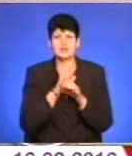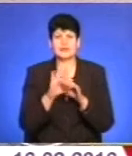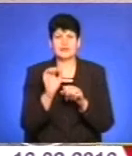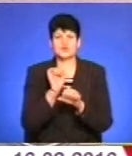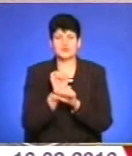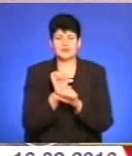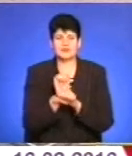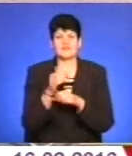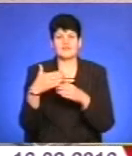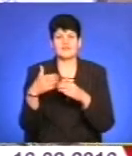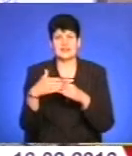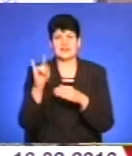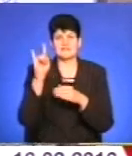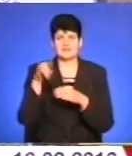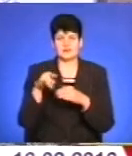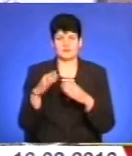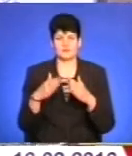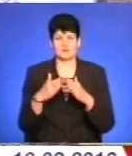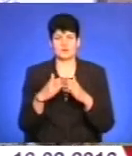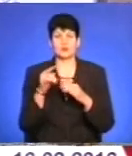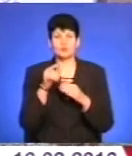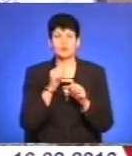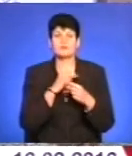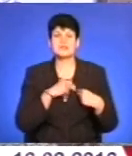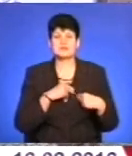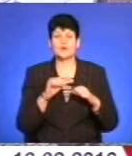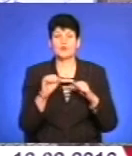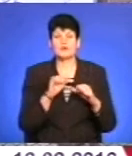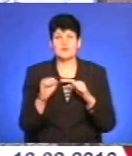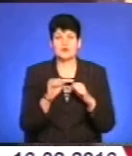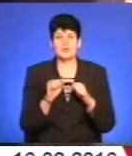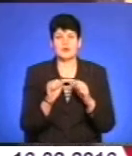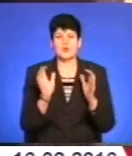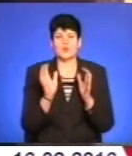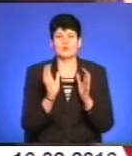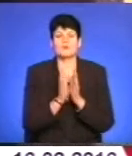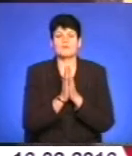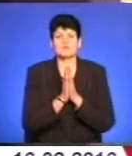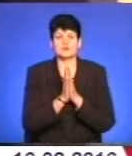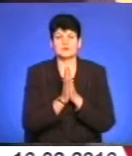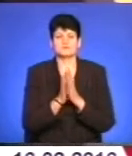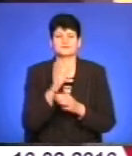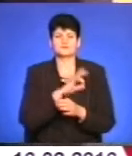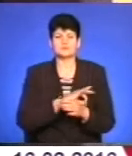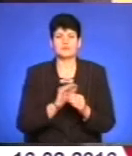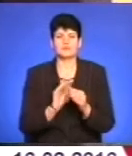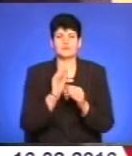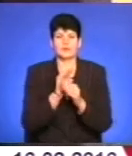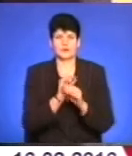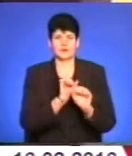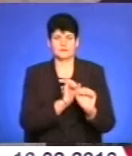зупиняють і захищені двері та вікна в будинках. Тому працівники управління поліції охорони радять вживати додаткові заходи